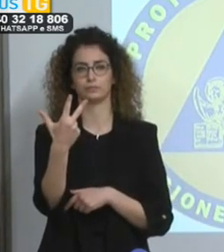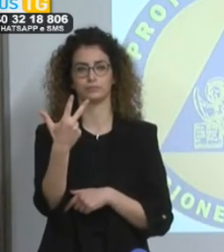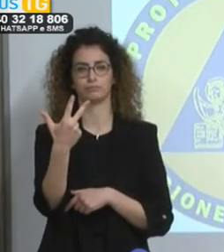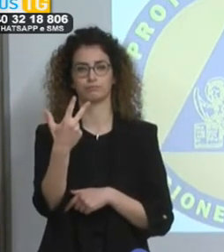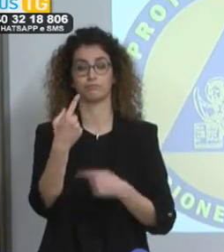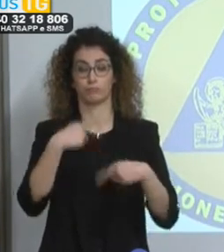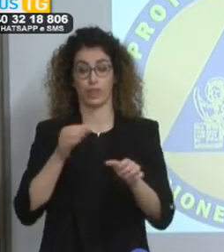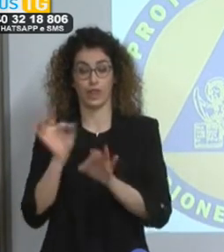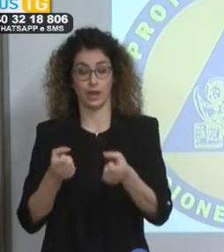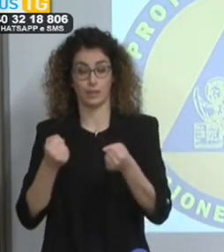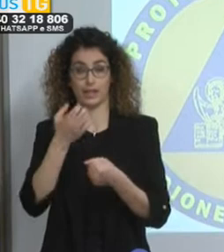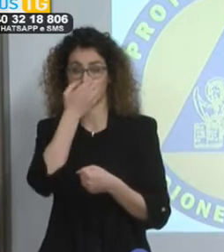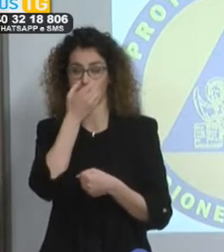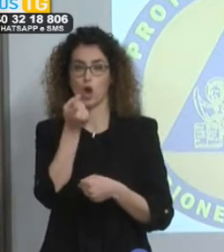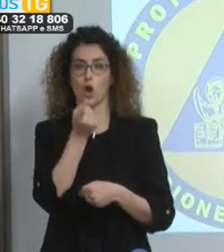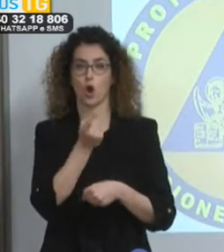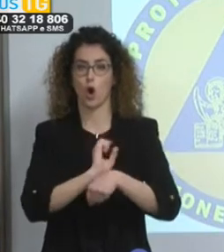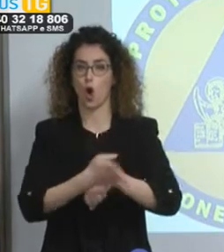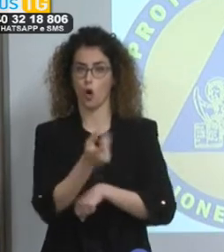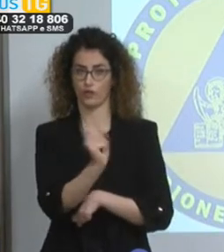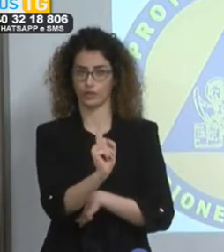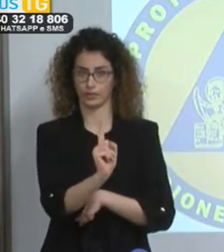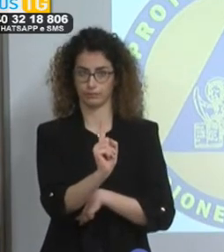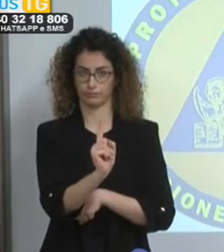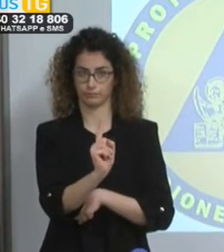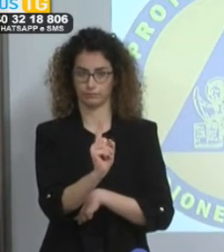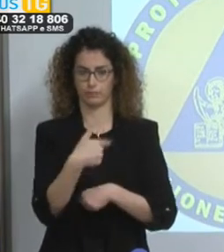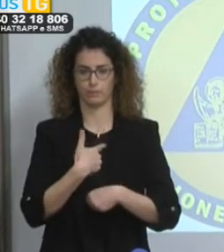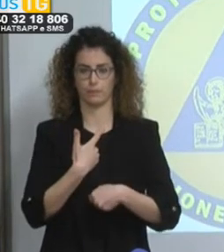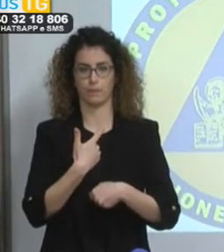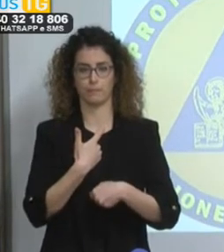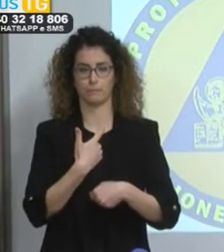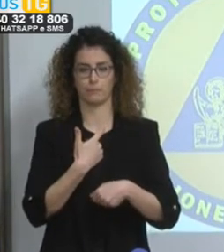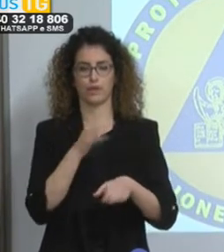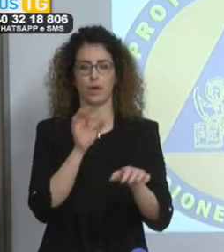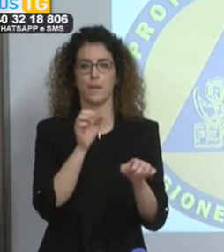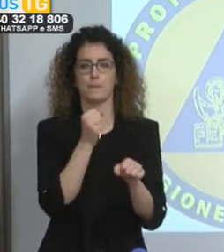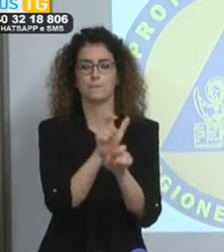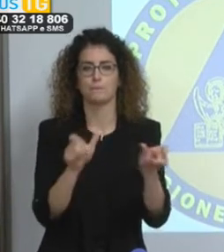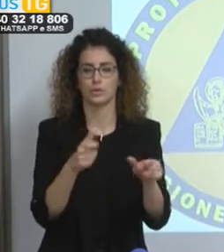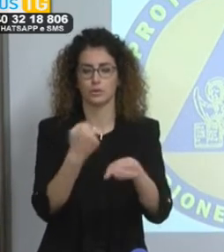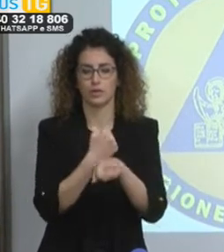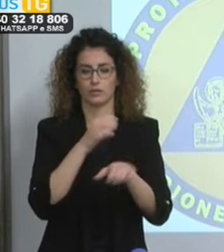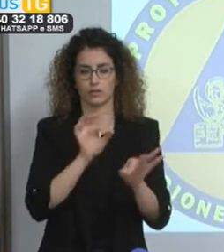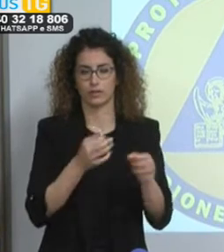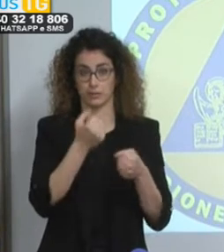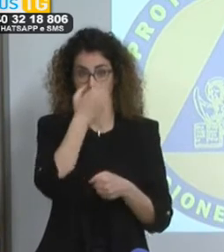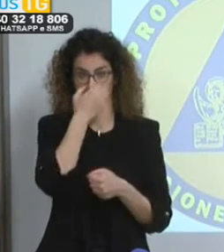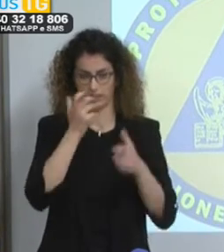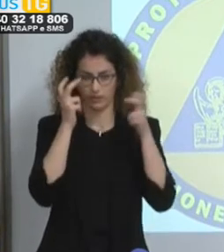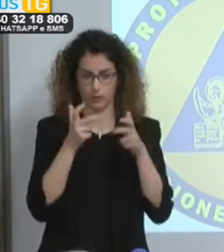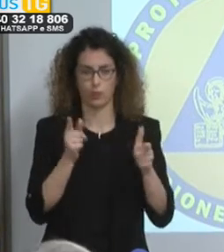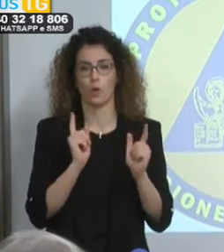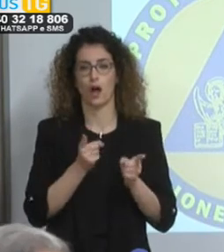Queste sono terapie intensive non Covid. Quindi lo sforzo dei nostri intensivisti oggi è per 553